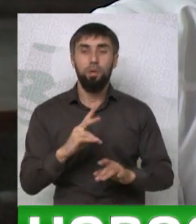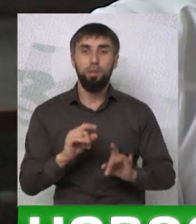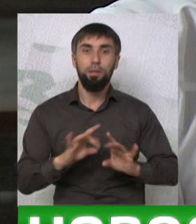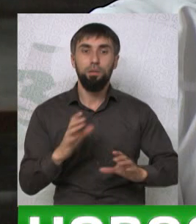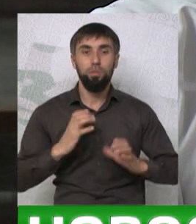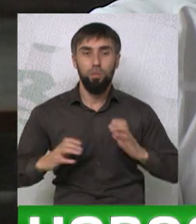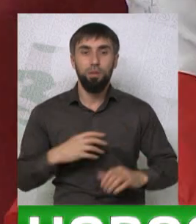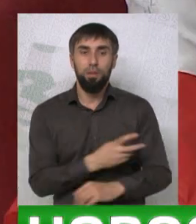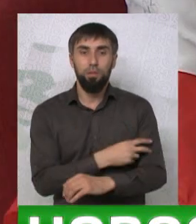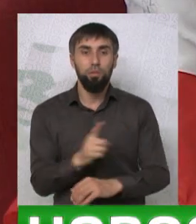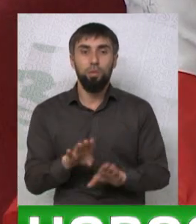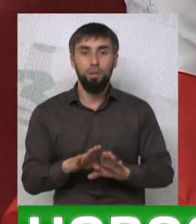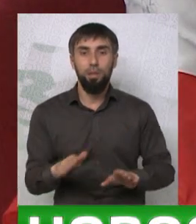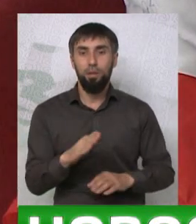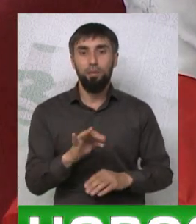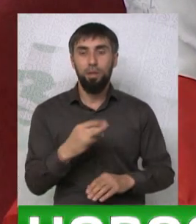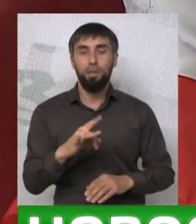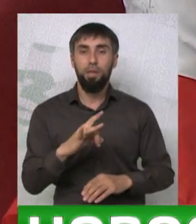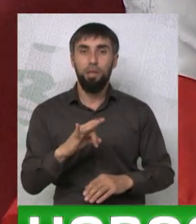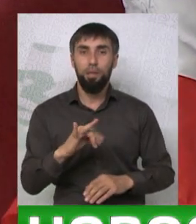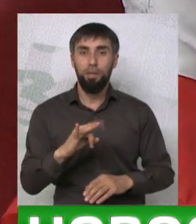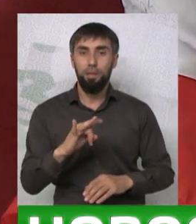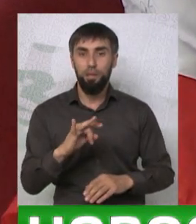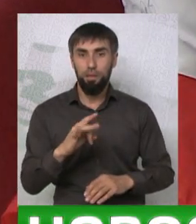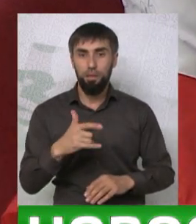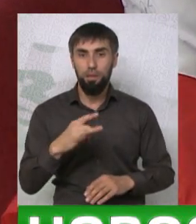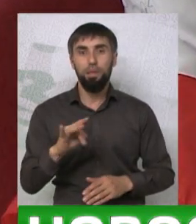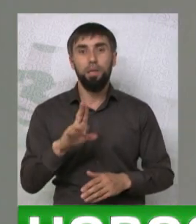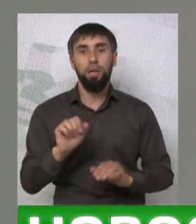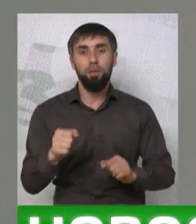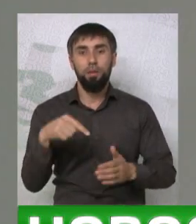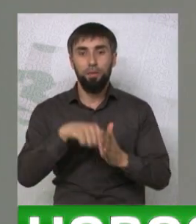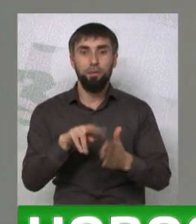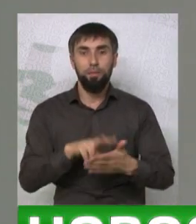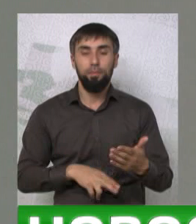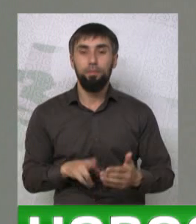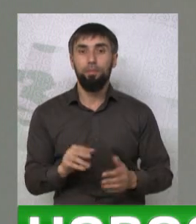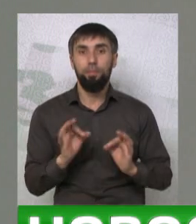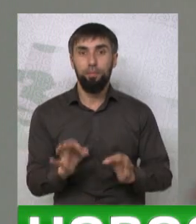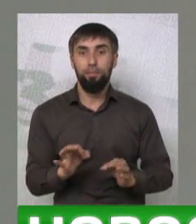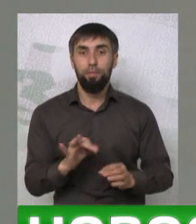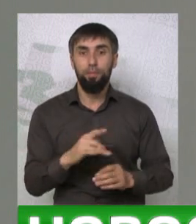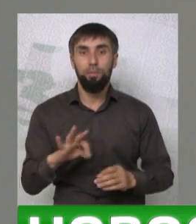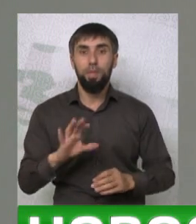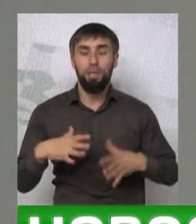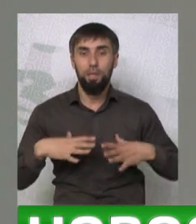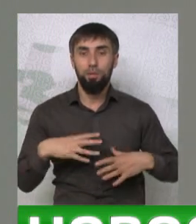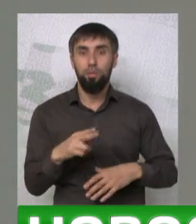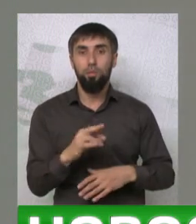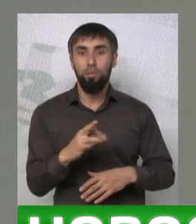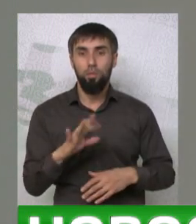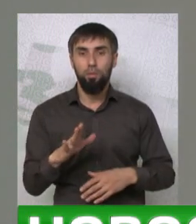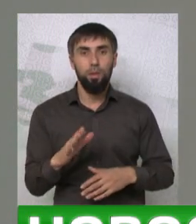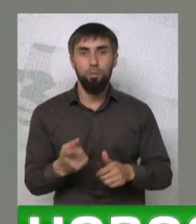рассказывает студентам-медикам, что такое федеральный регистр и как в нем зарегистрироваться. Как правило, именно с Кавказа доноров